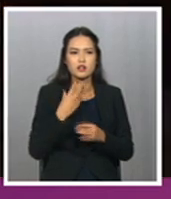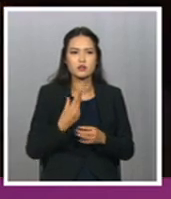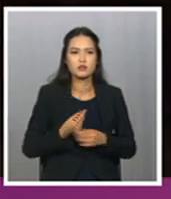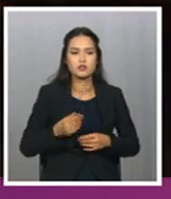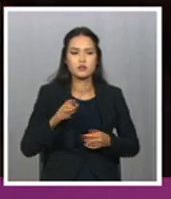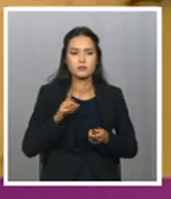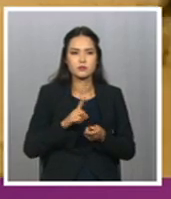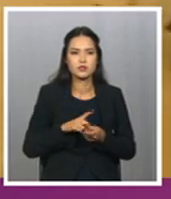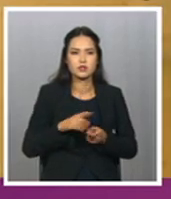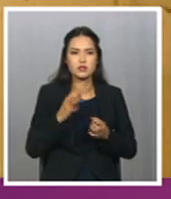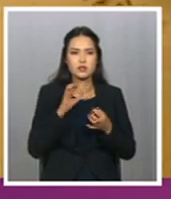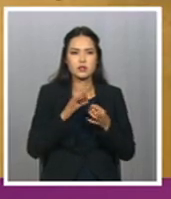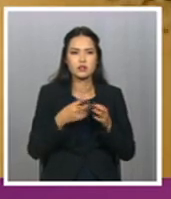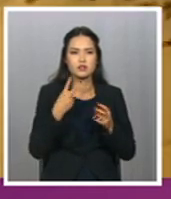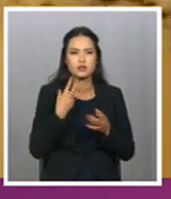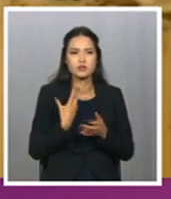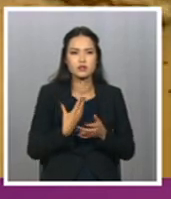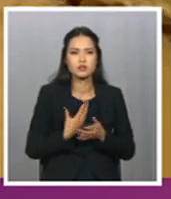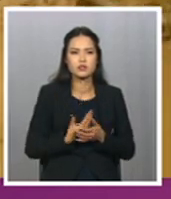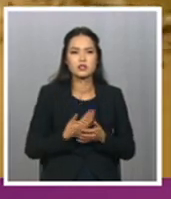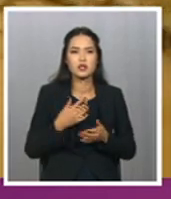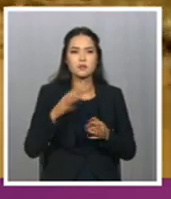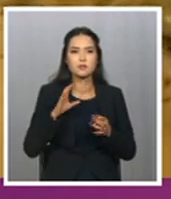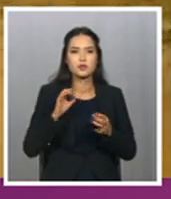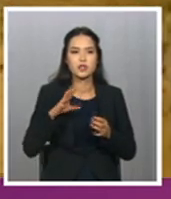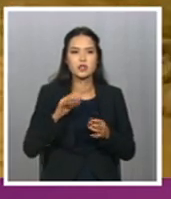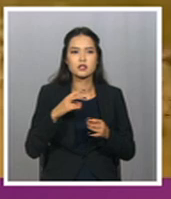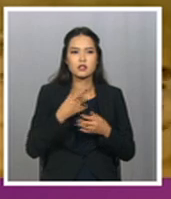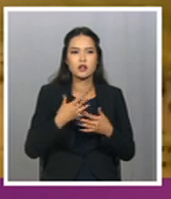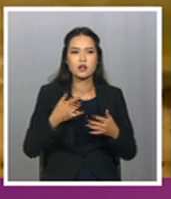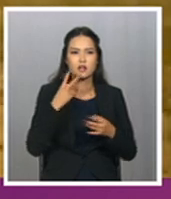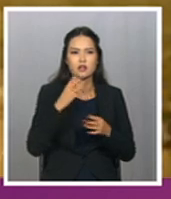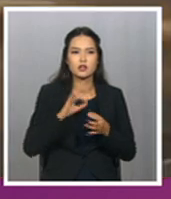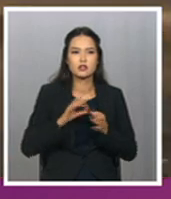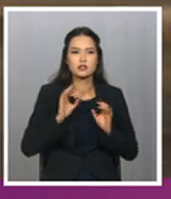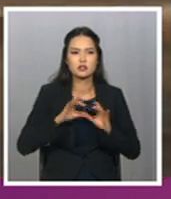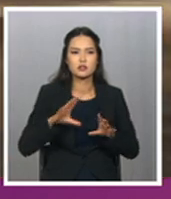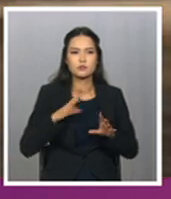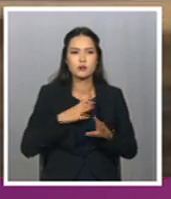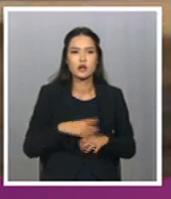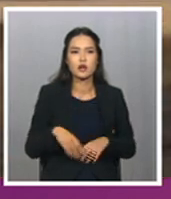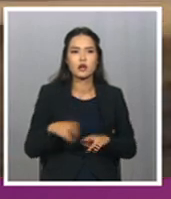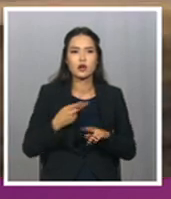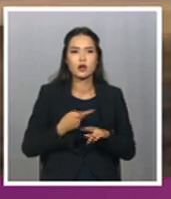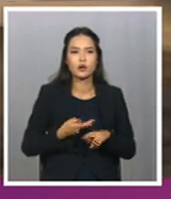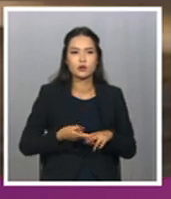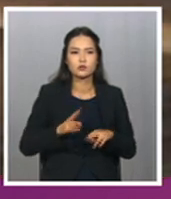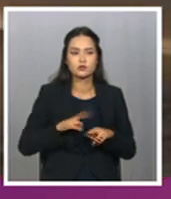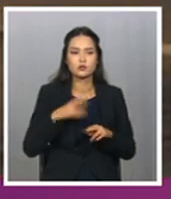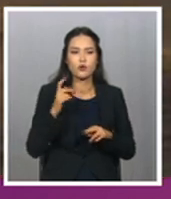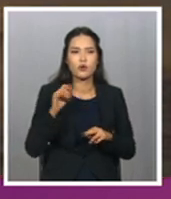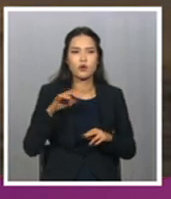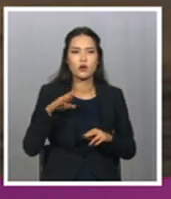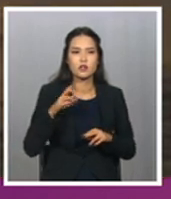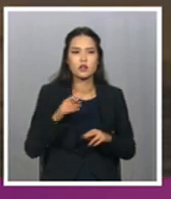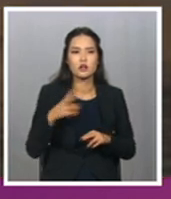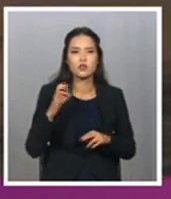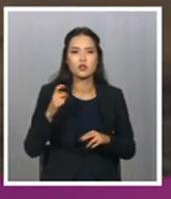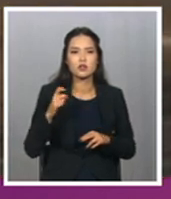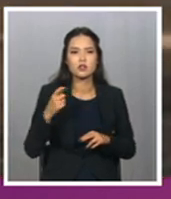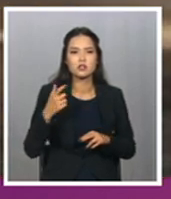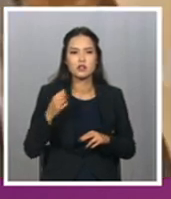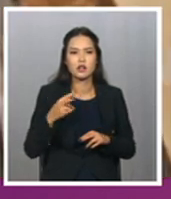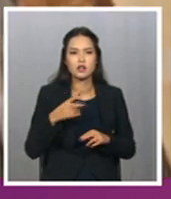көрсетіп, ел ішін алатайдай бүлдіргендерді қатаң жазалайтынын ескертті. Мемлекет тізгіні құрылтайда болды. Шыңғыс хан өзі жаулап